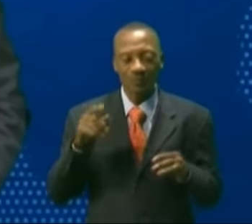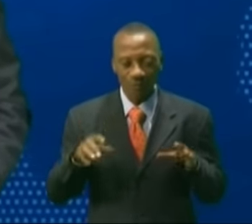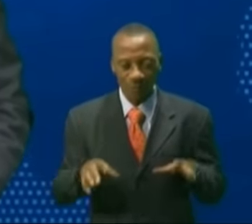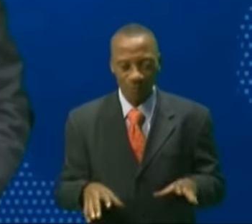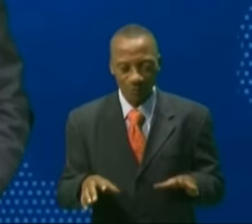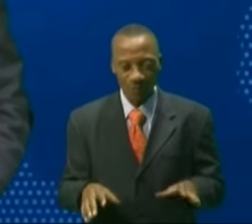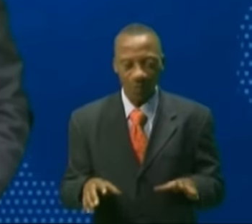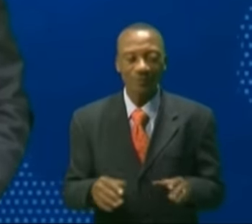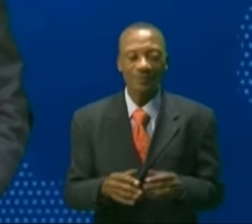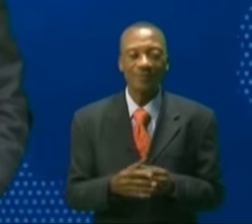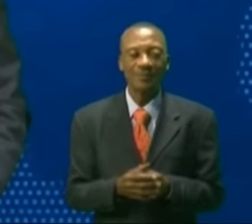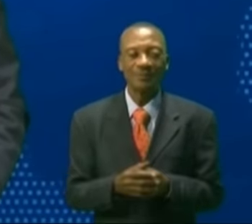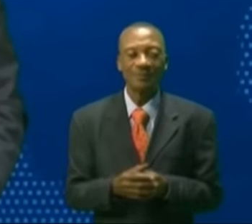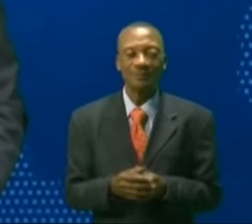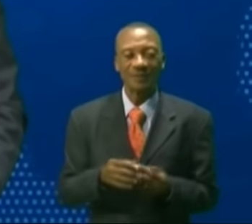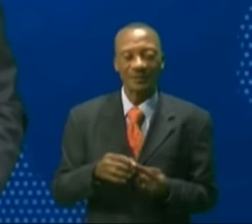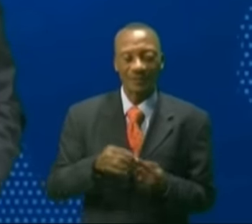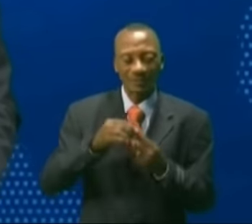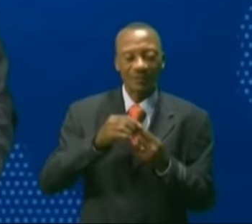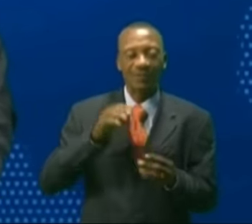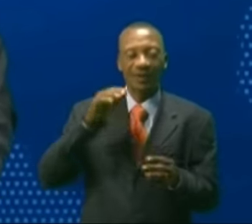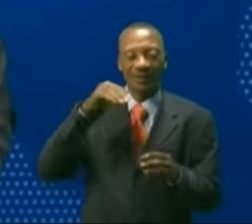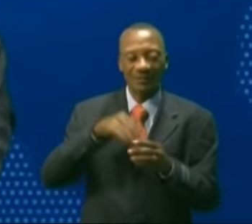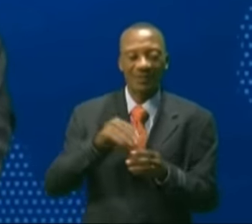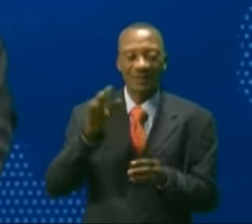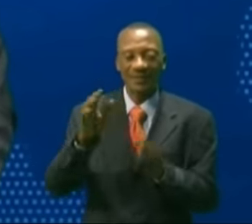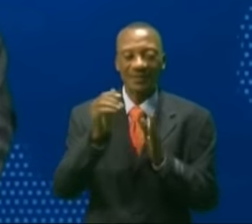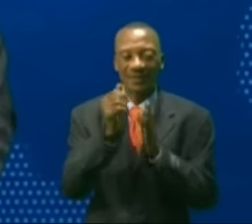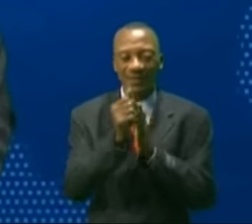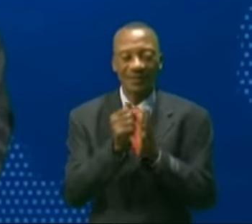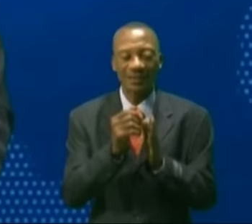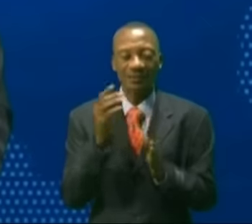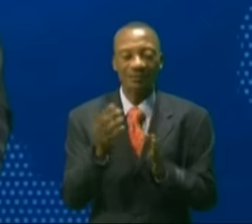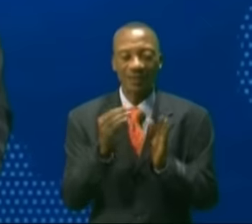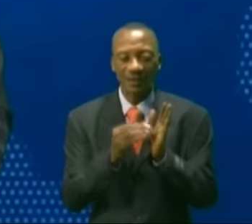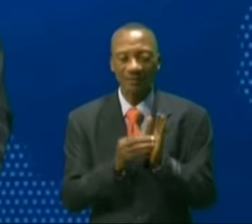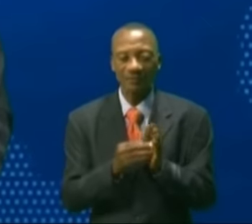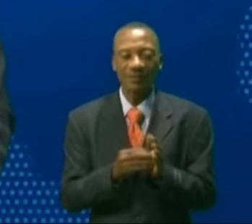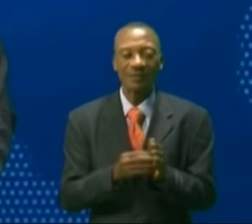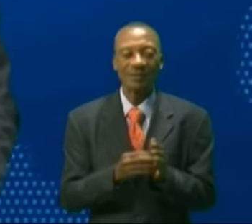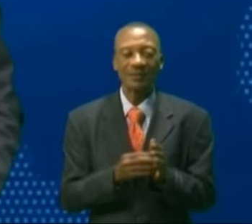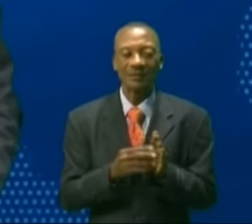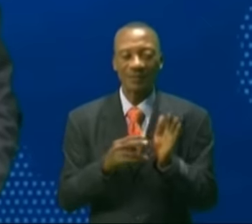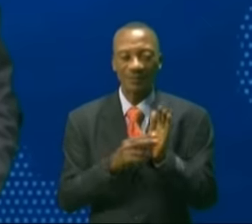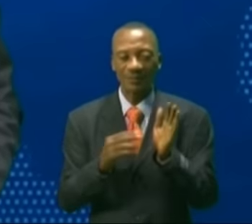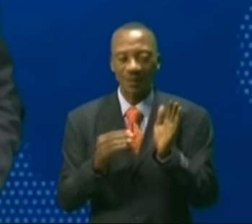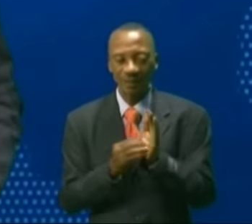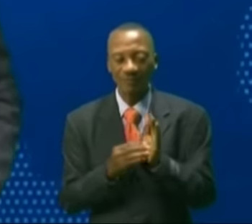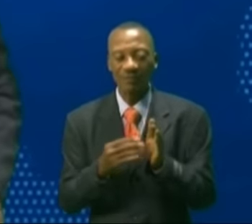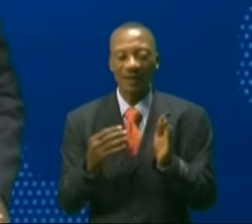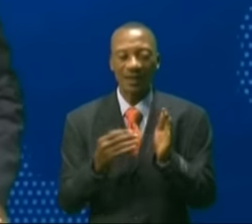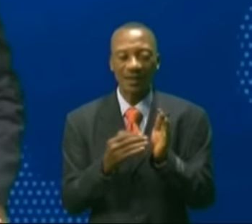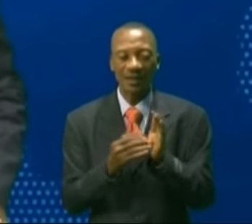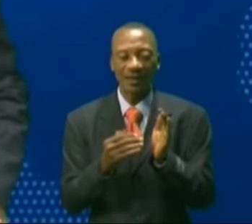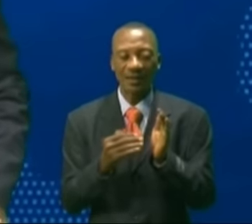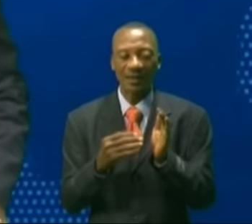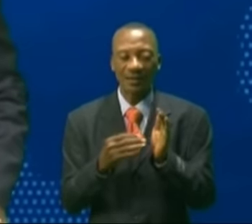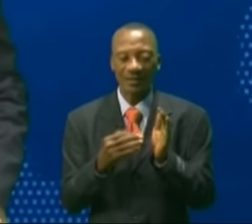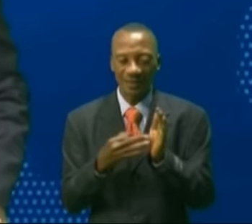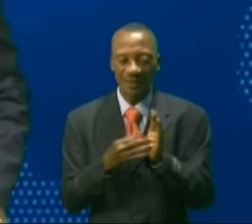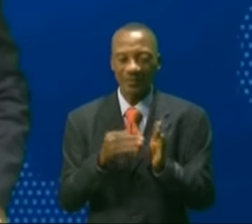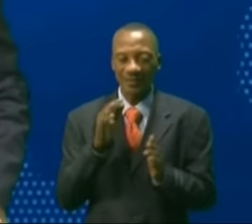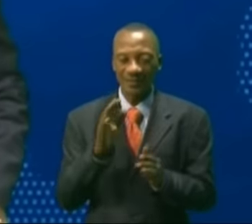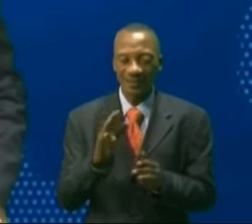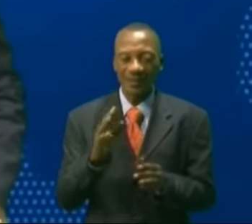2006, spécialement en ses articles 69, 79, 81, 83 alinéa 1er